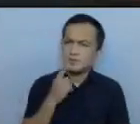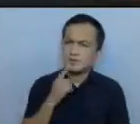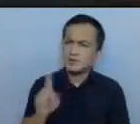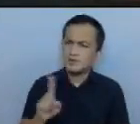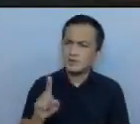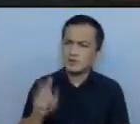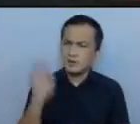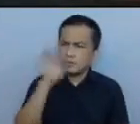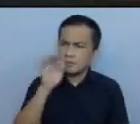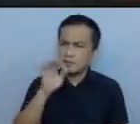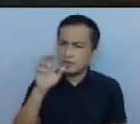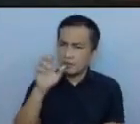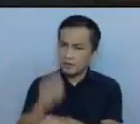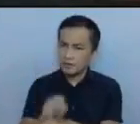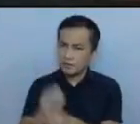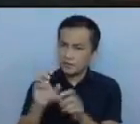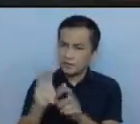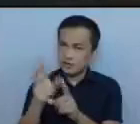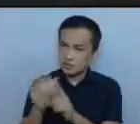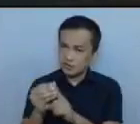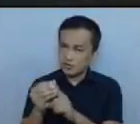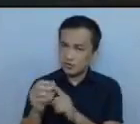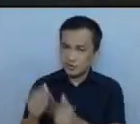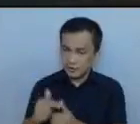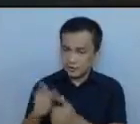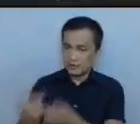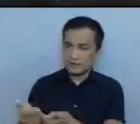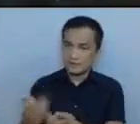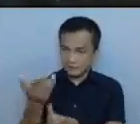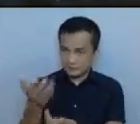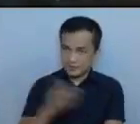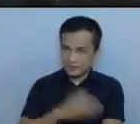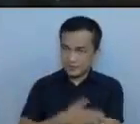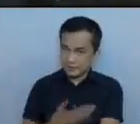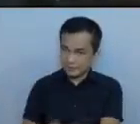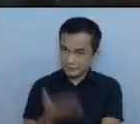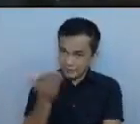sa culture na ituro o naipasa nyo sa mga anak nyo?